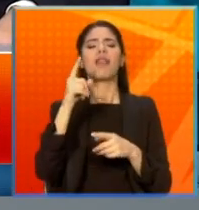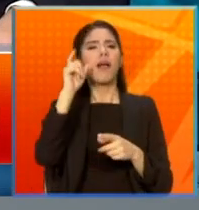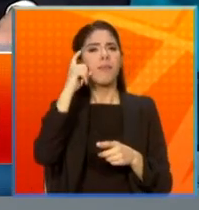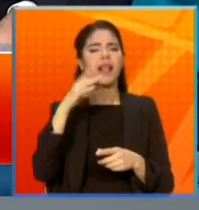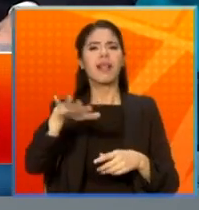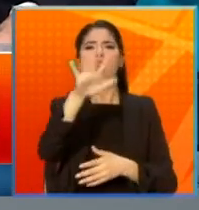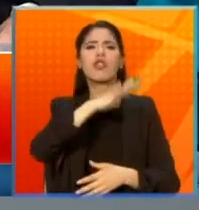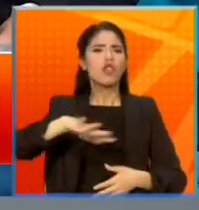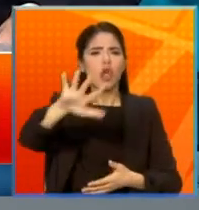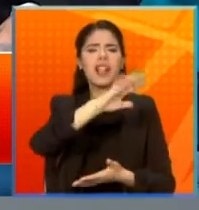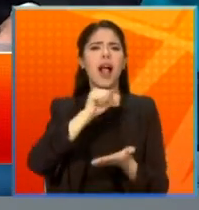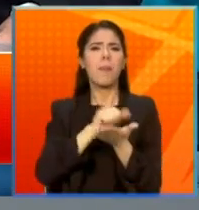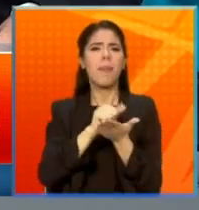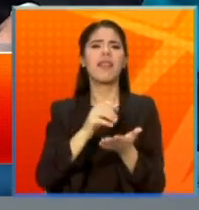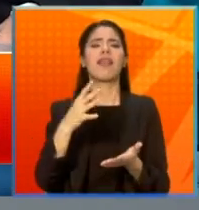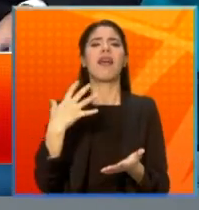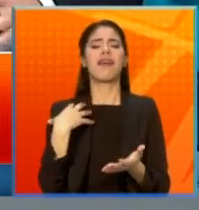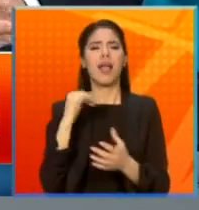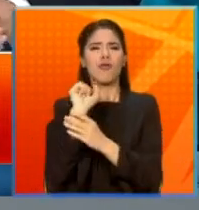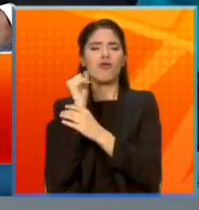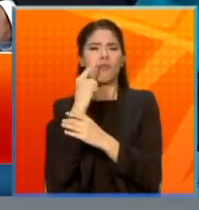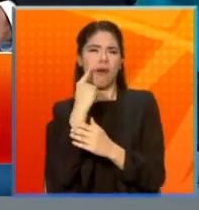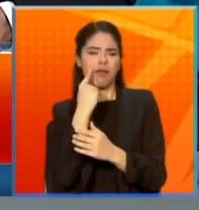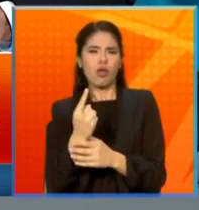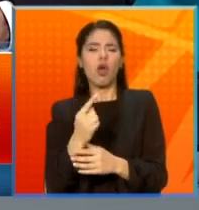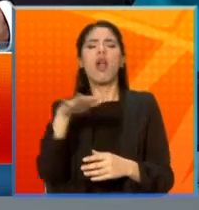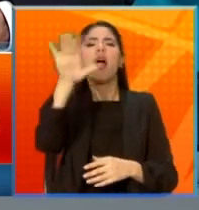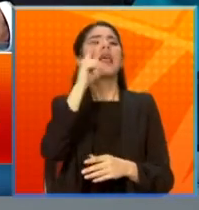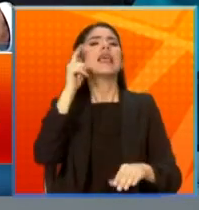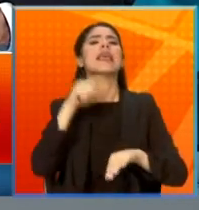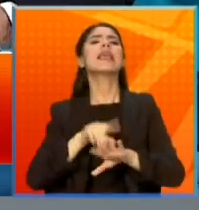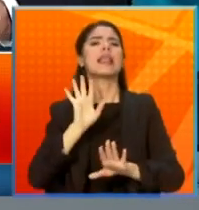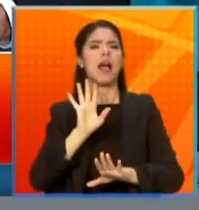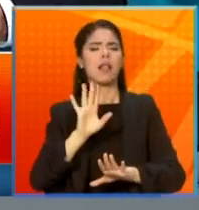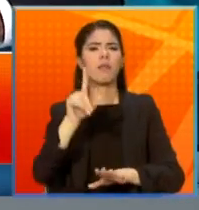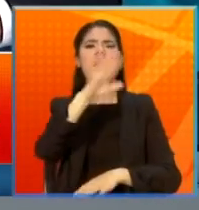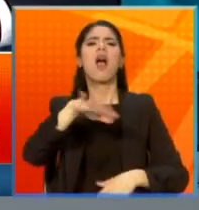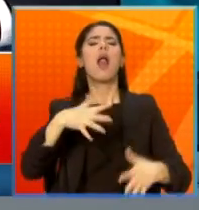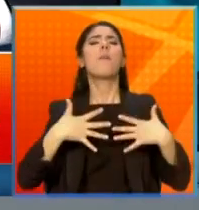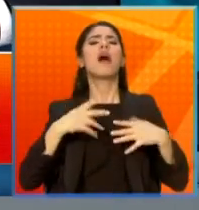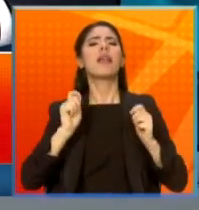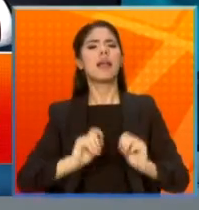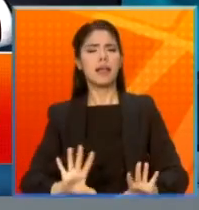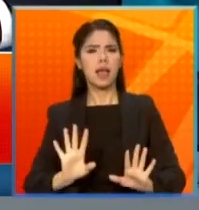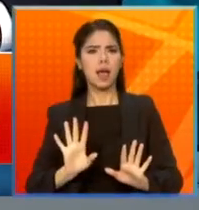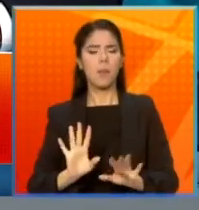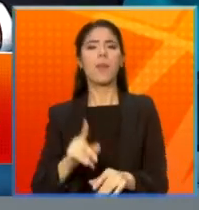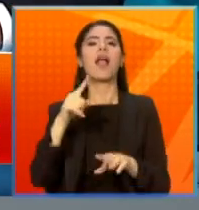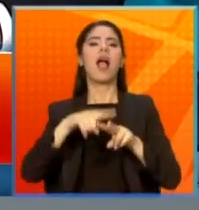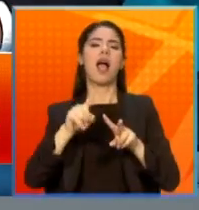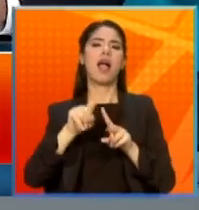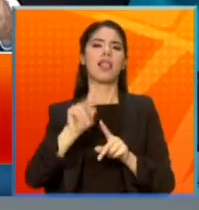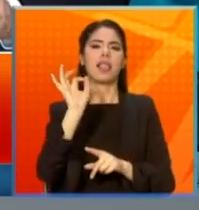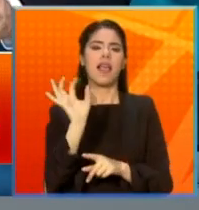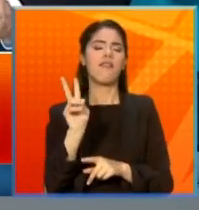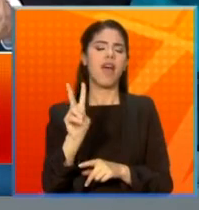de sosyal medyada kendini uzman olarak tanıtanlardan duyduklarınıza inanmayın, paniğe sevk etmeyelim. ATV Haber